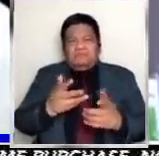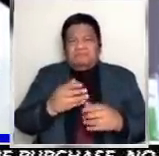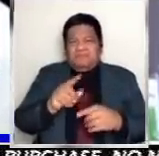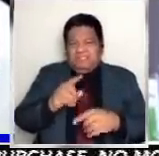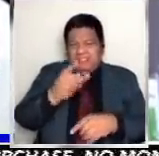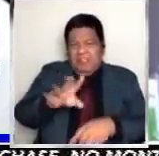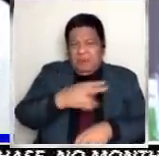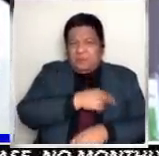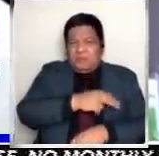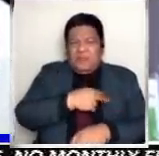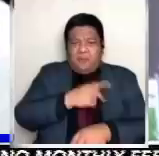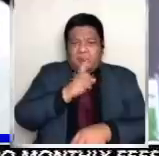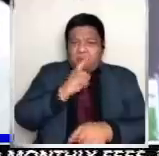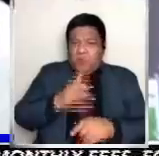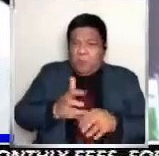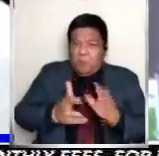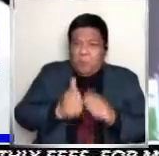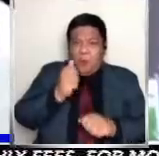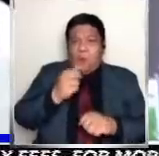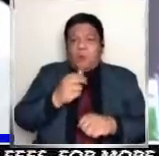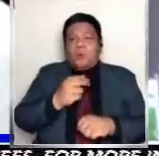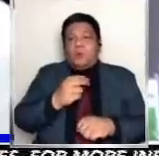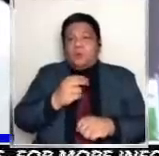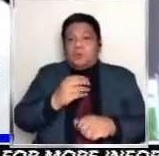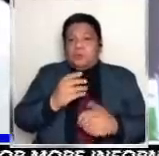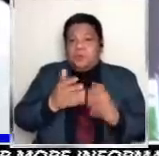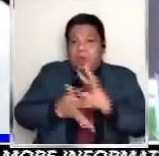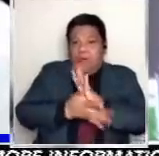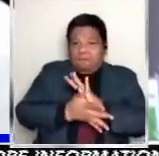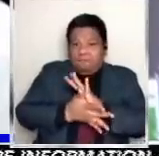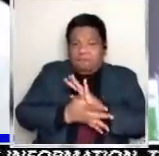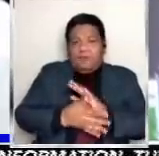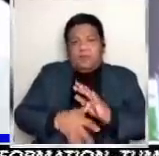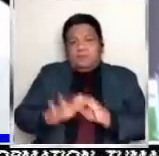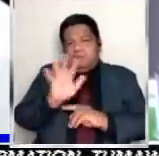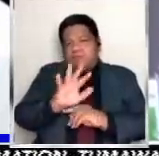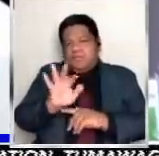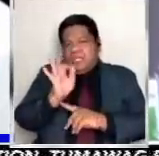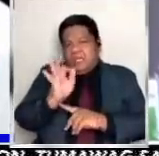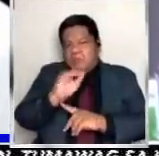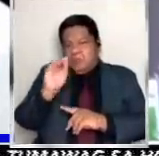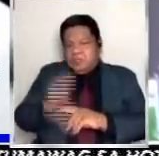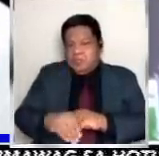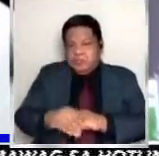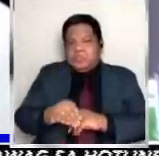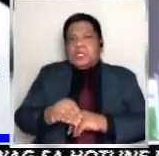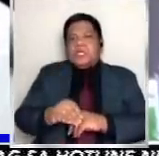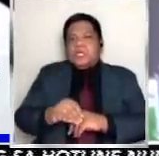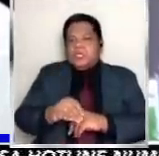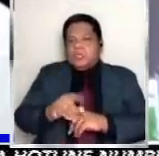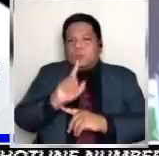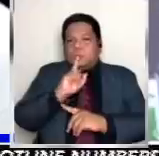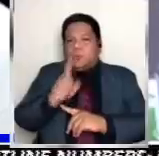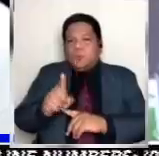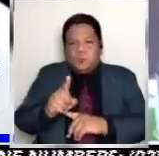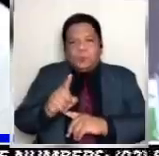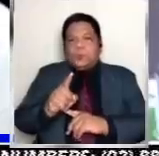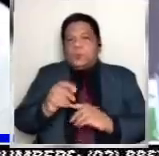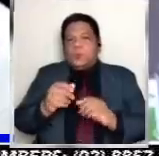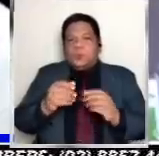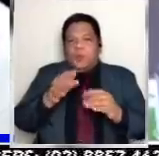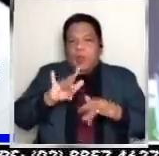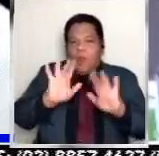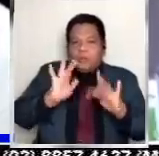98 to 97% mild to asymptomatic. And only 1% goes to the hospital. And remember, ivermectin is best